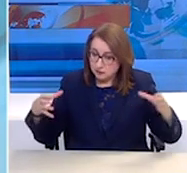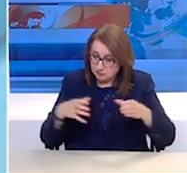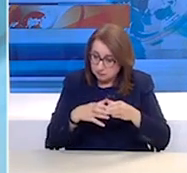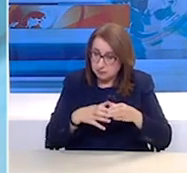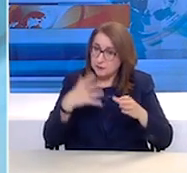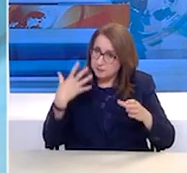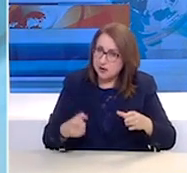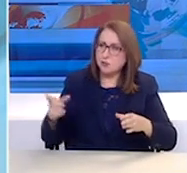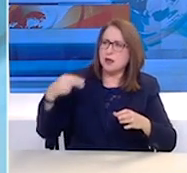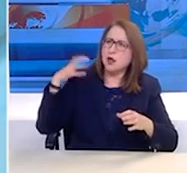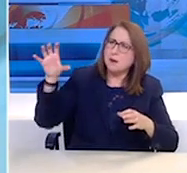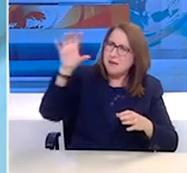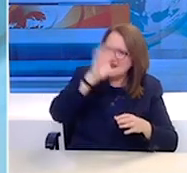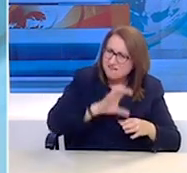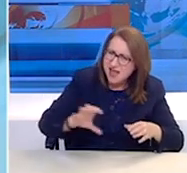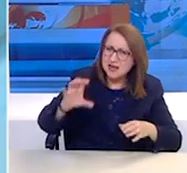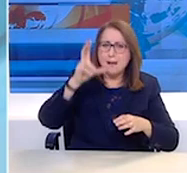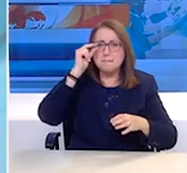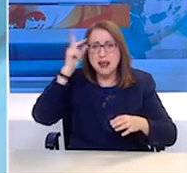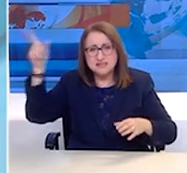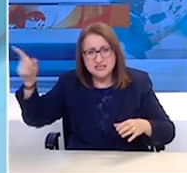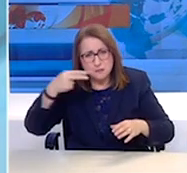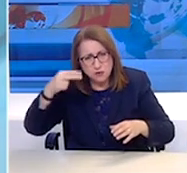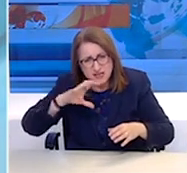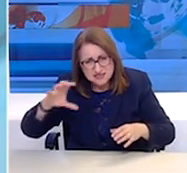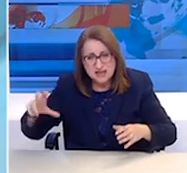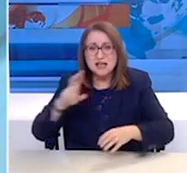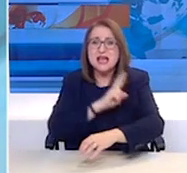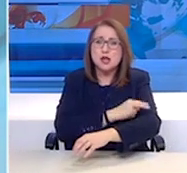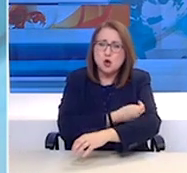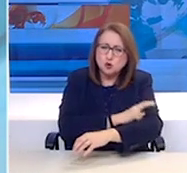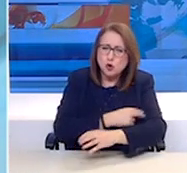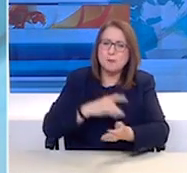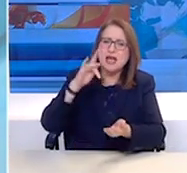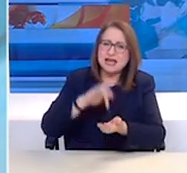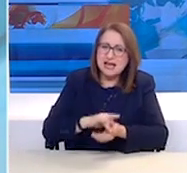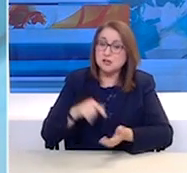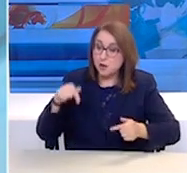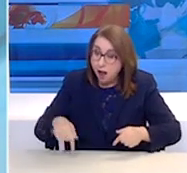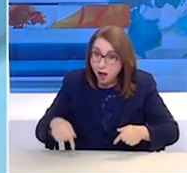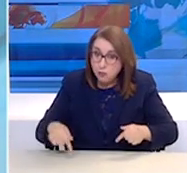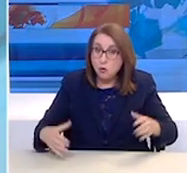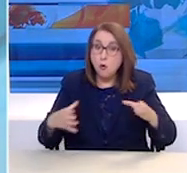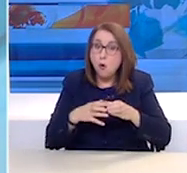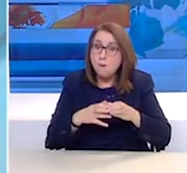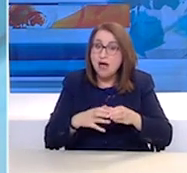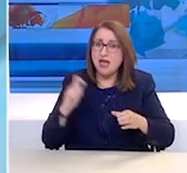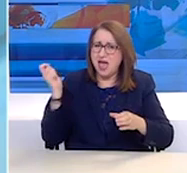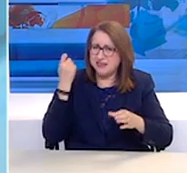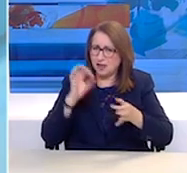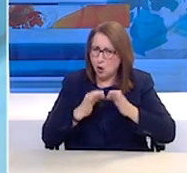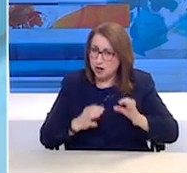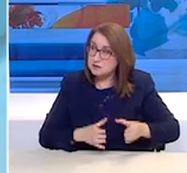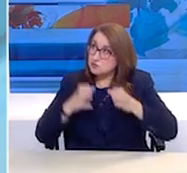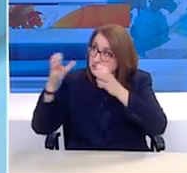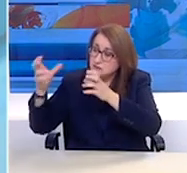ΥΠΕ, των Διευθύνσεων Υγείας, του Πανεπιστημίου και όλων των νοσοκομείων και των Κέντρων Υγείας Περιφέρειας Θεσσαλίας. Τίποτα δεν πρέπει και δεν μπορεί να